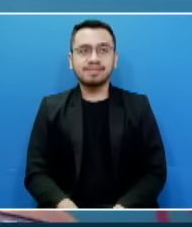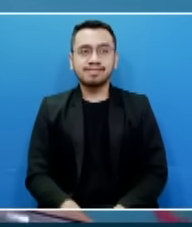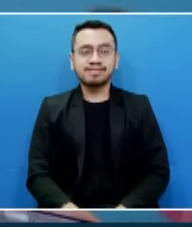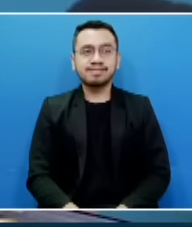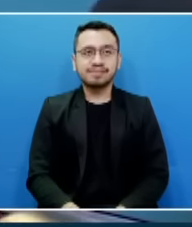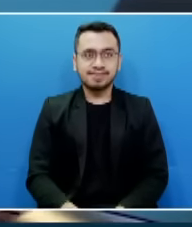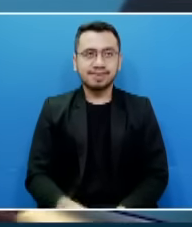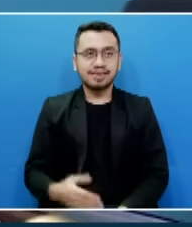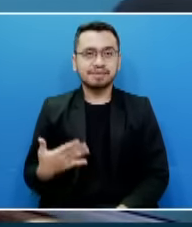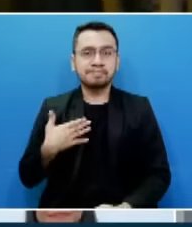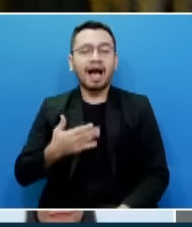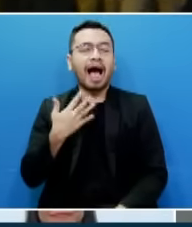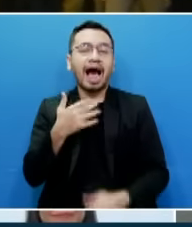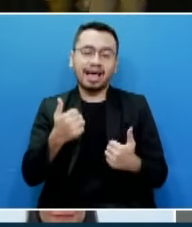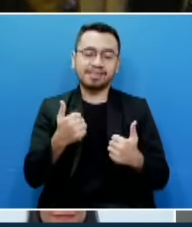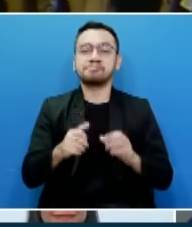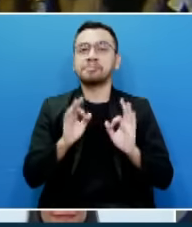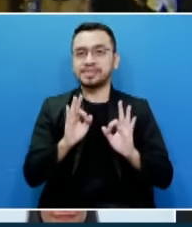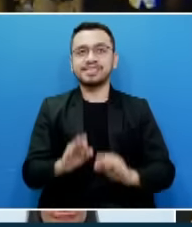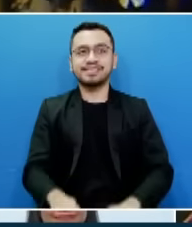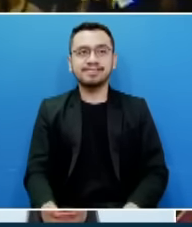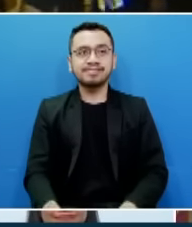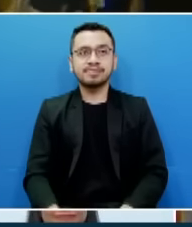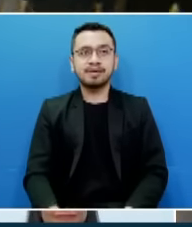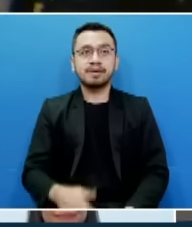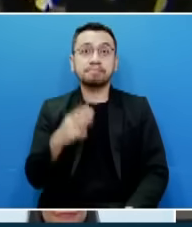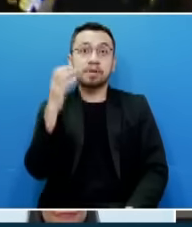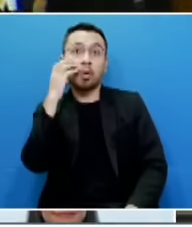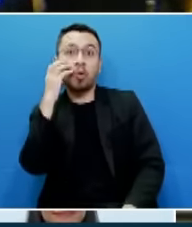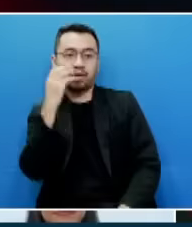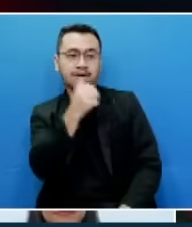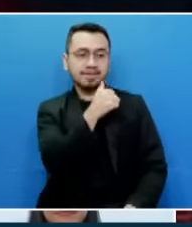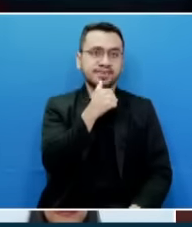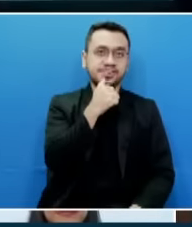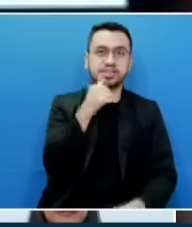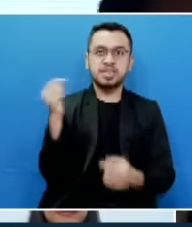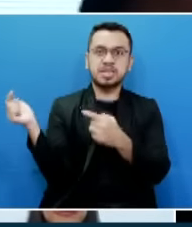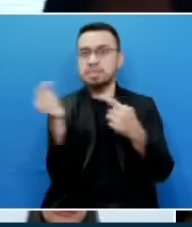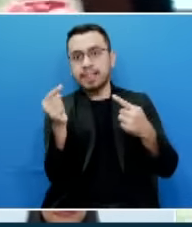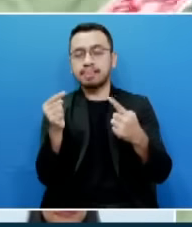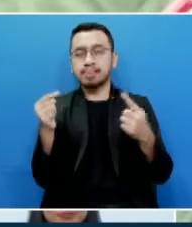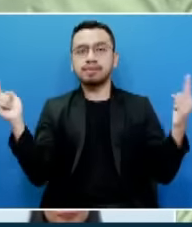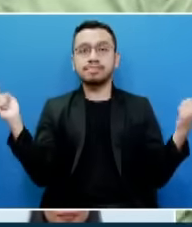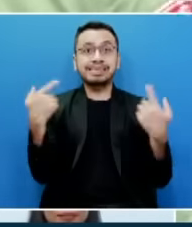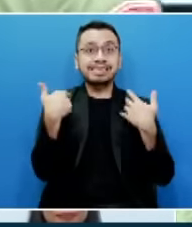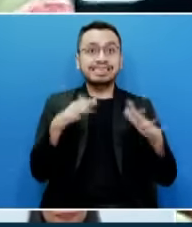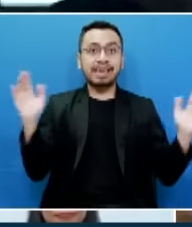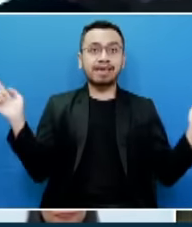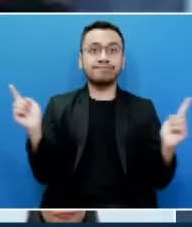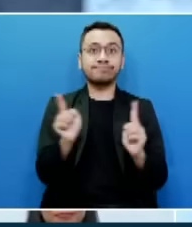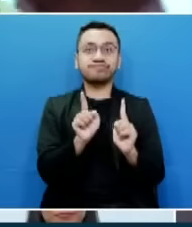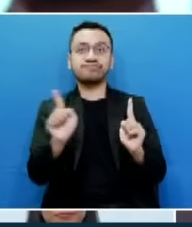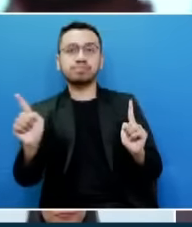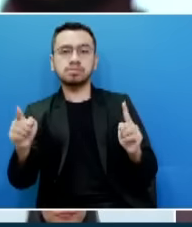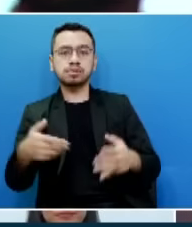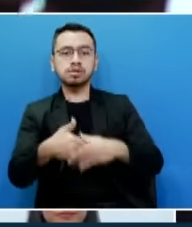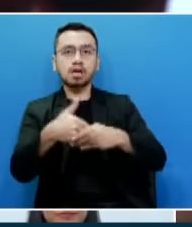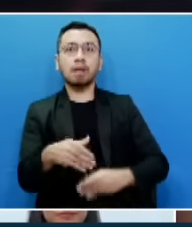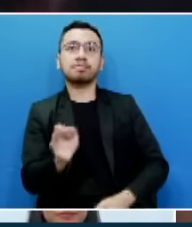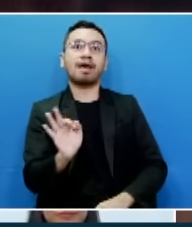hangat terusanggapan Prabowo dan Anis sebelumnya tak bersalaman usai acara Debat Capres di Istora Senayan du Pekan